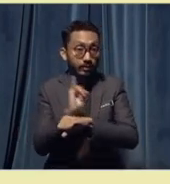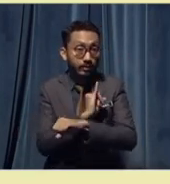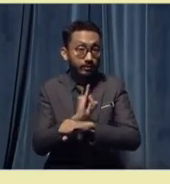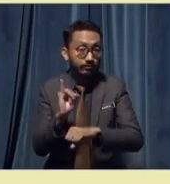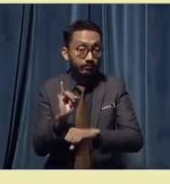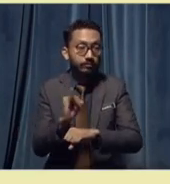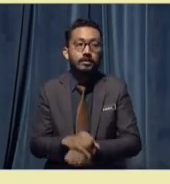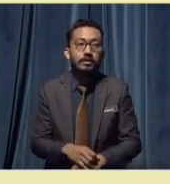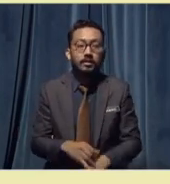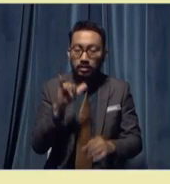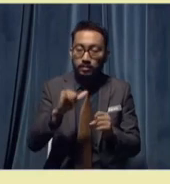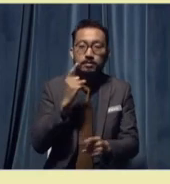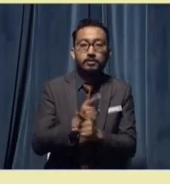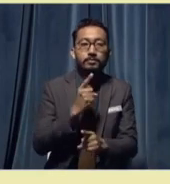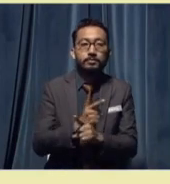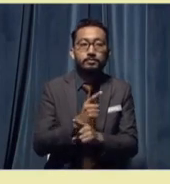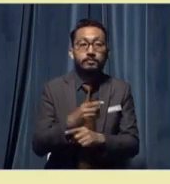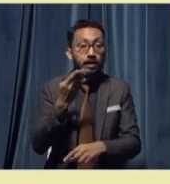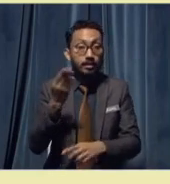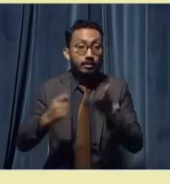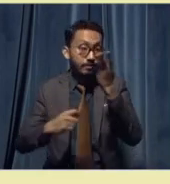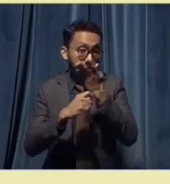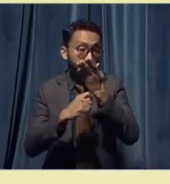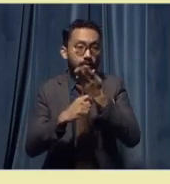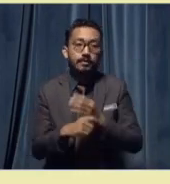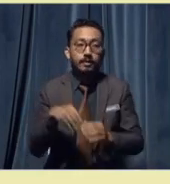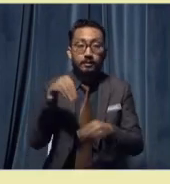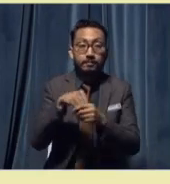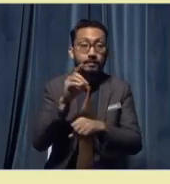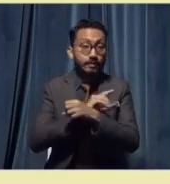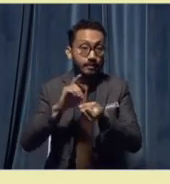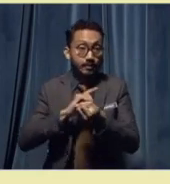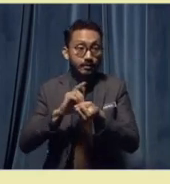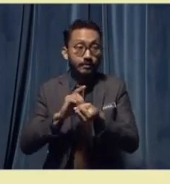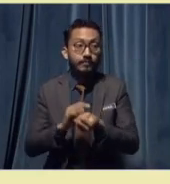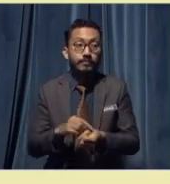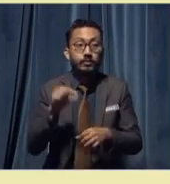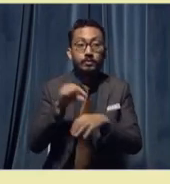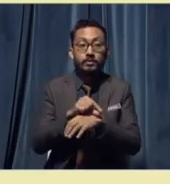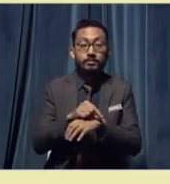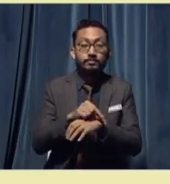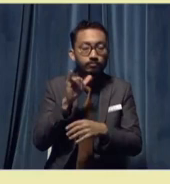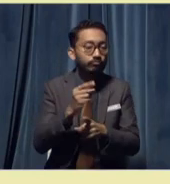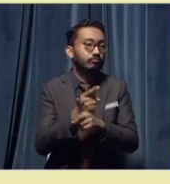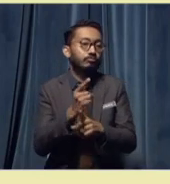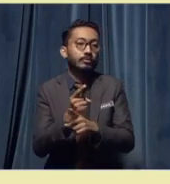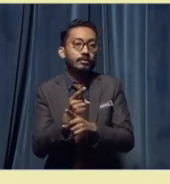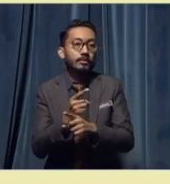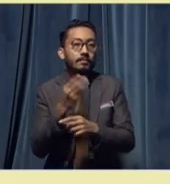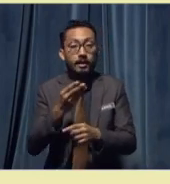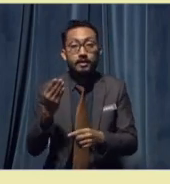deterjen digunakan dalam industri kini? Ya, betul tu.